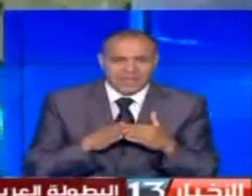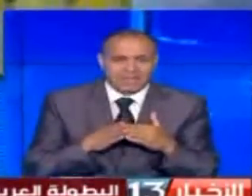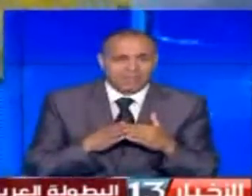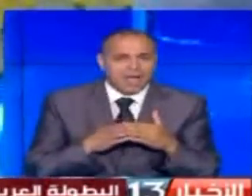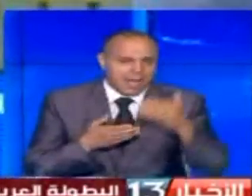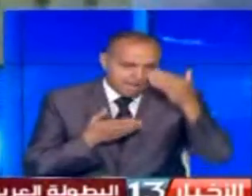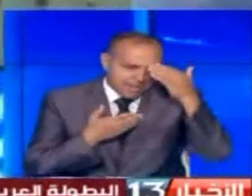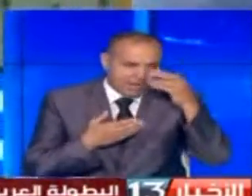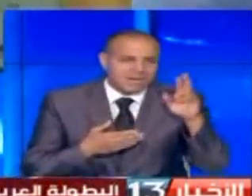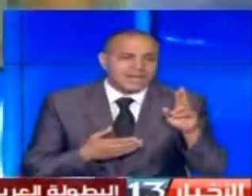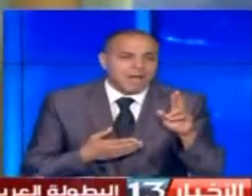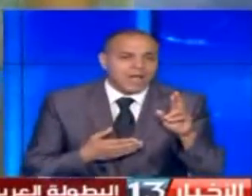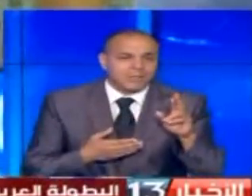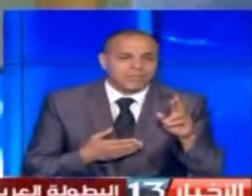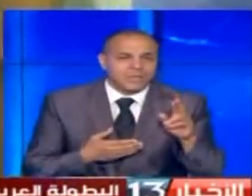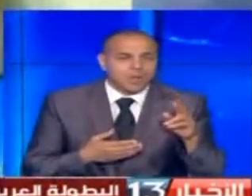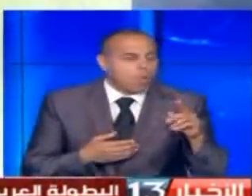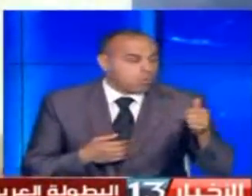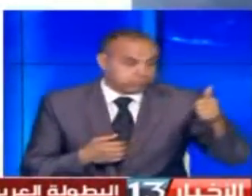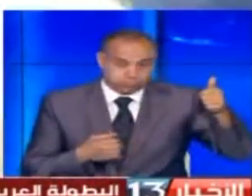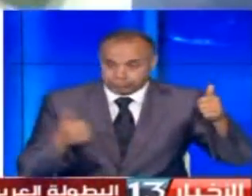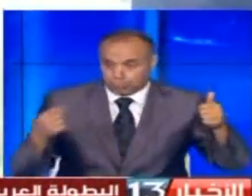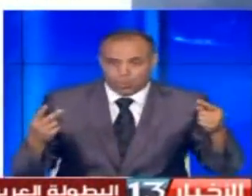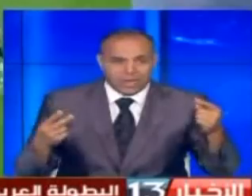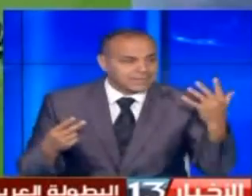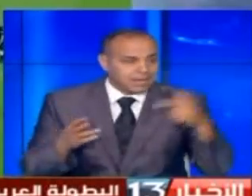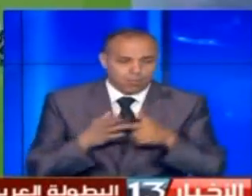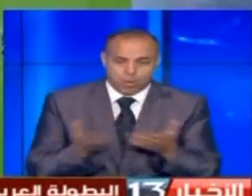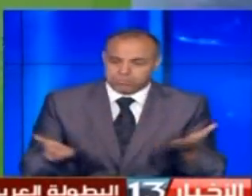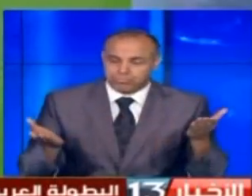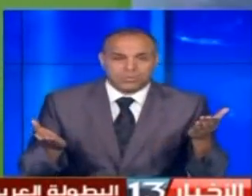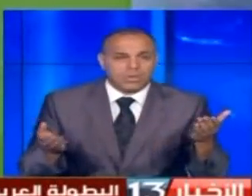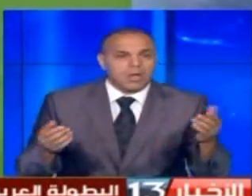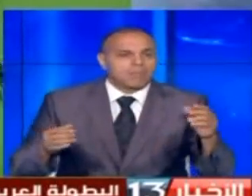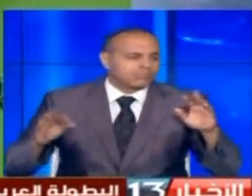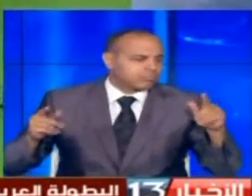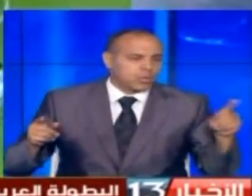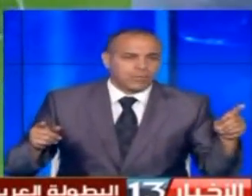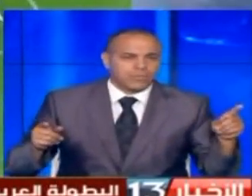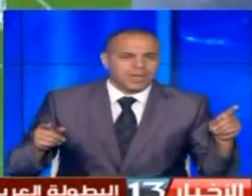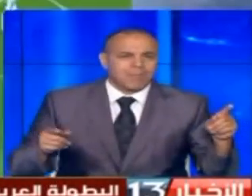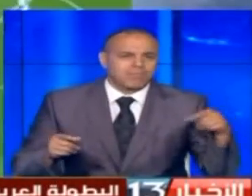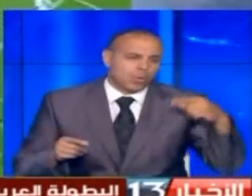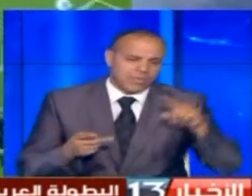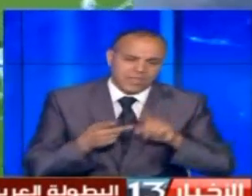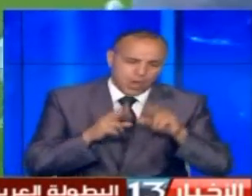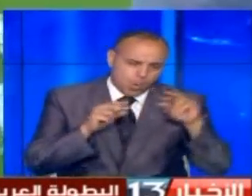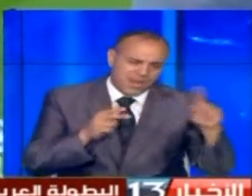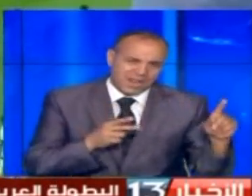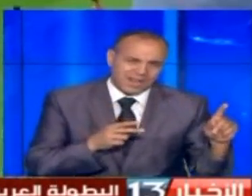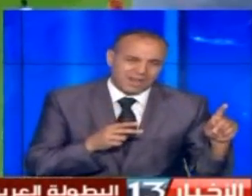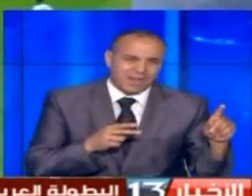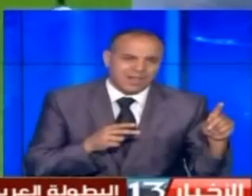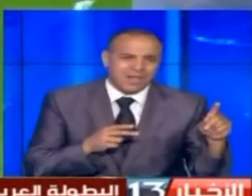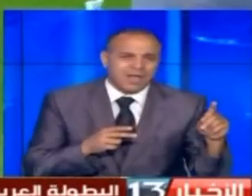الرباطي المغربي المتأهل على رأس مجموعته الثانية بخمس نقاط وبفارق الأهداف أمام طموح العهد اللبناني الذي كان